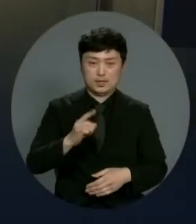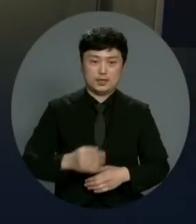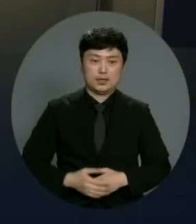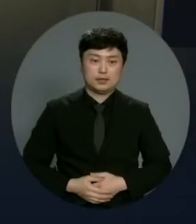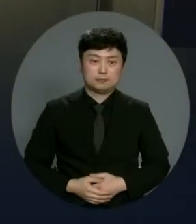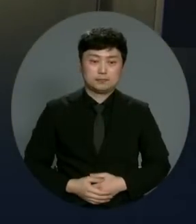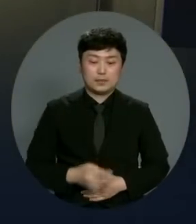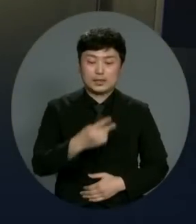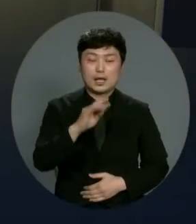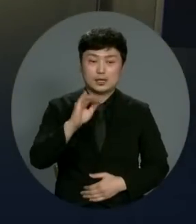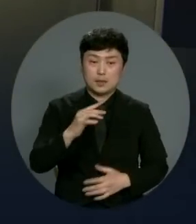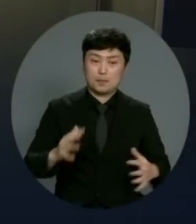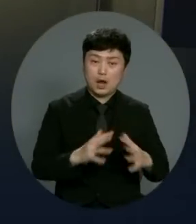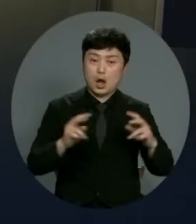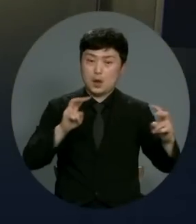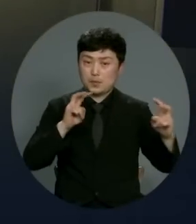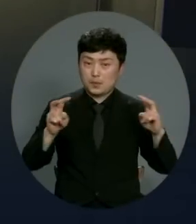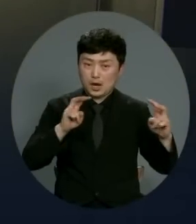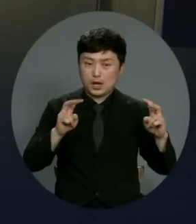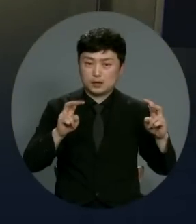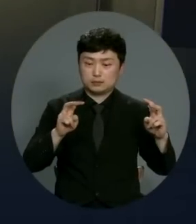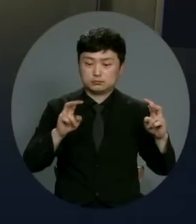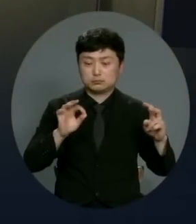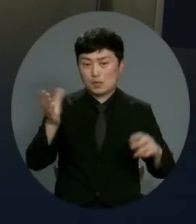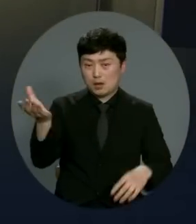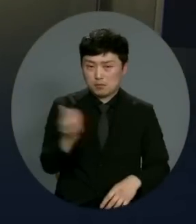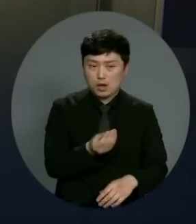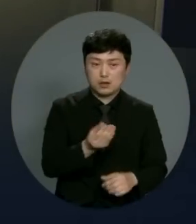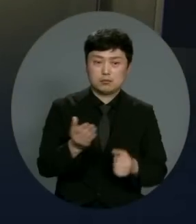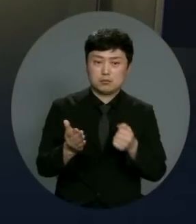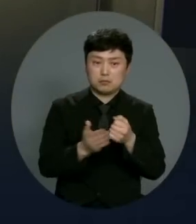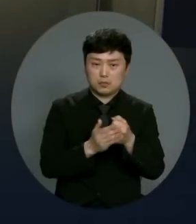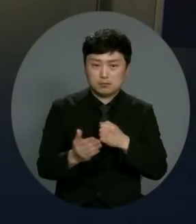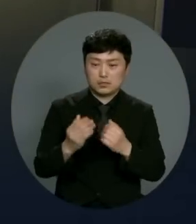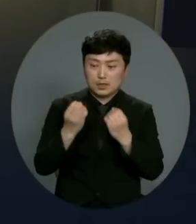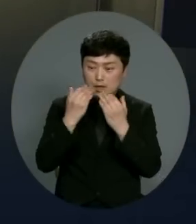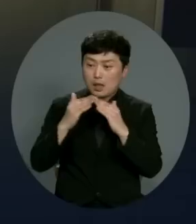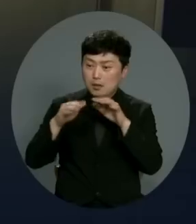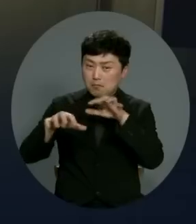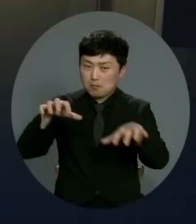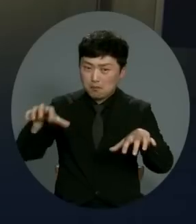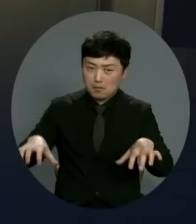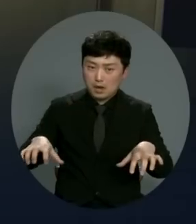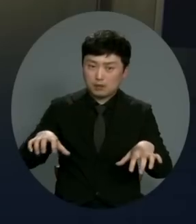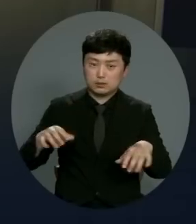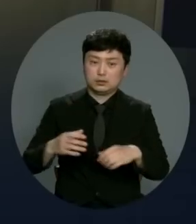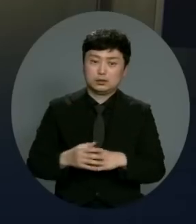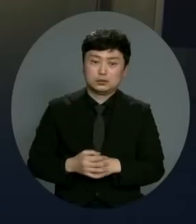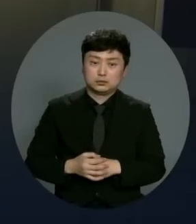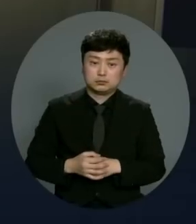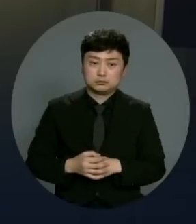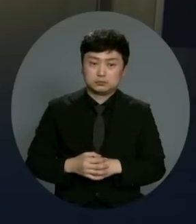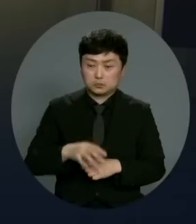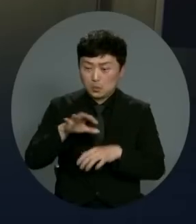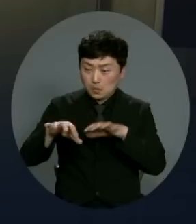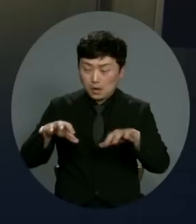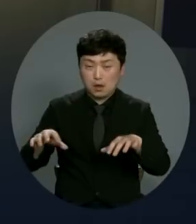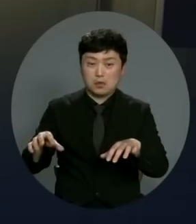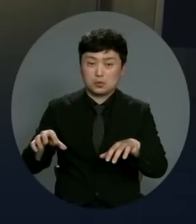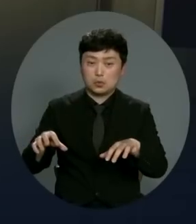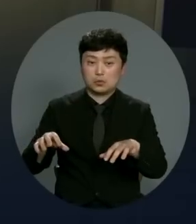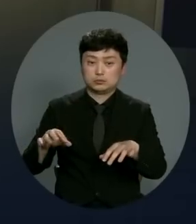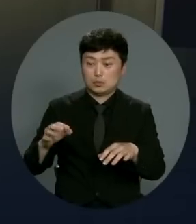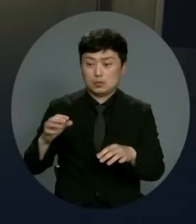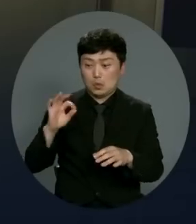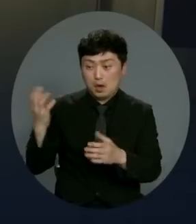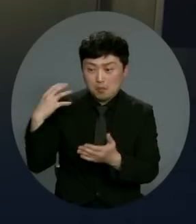다인건설이라는 그 사업장에 대한 대출 때문에 해당 새마을 금고들이 어떤 뭐 완전히 부실한 데서 고객 돈을 못 드린다거나